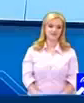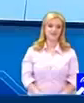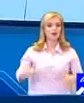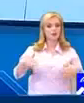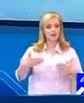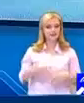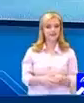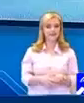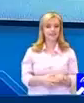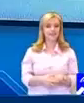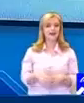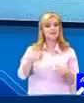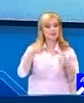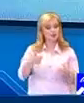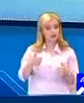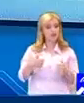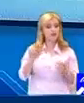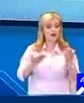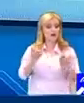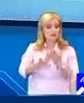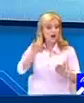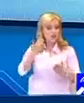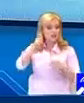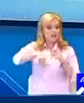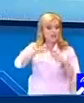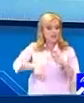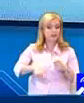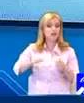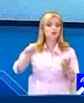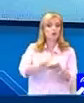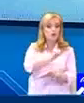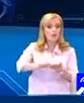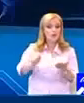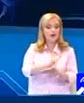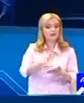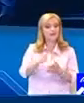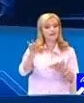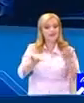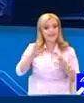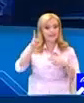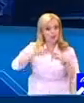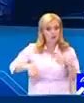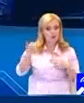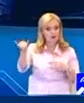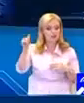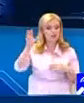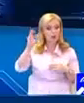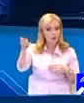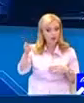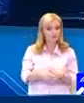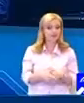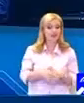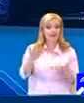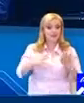Bine v-am găsit! Este bine ca să verificați din timp statutul și valabilitatea documentului de călătorie în baza căruia traversați frontiera de stat. În cazul